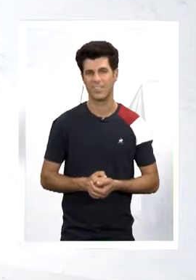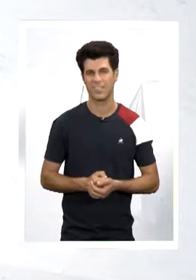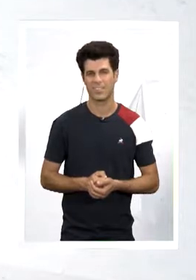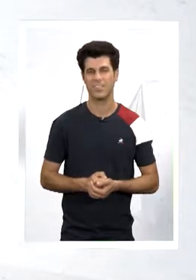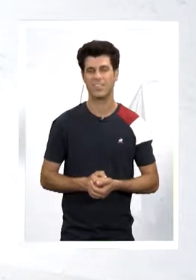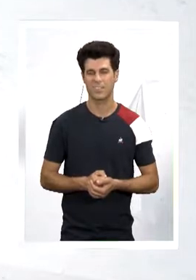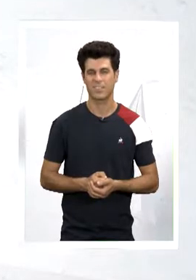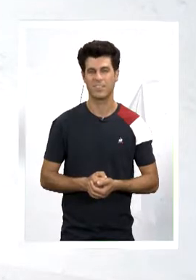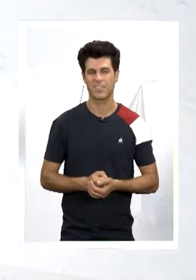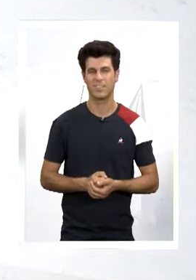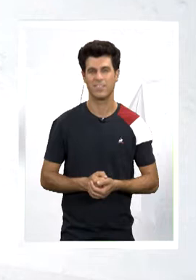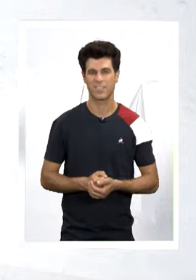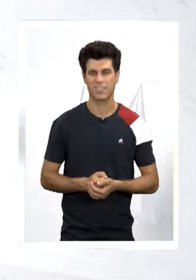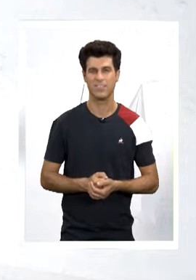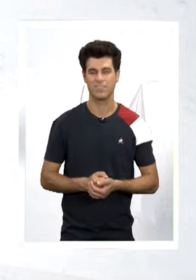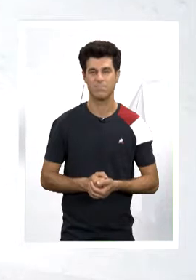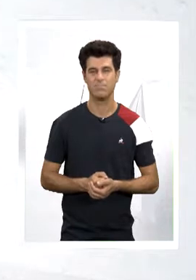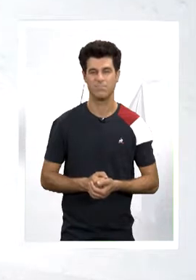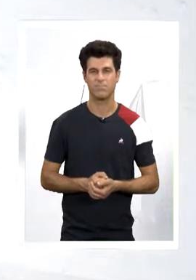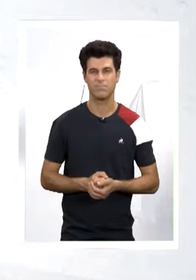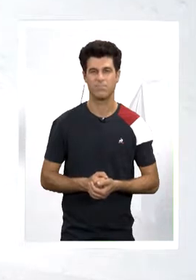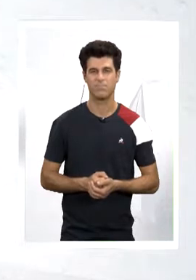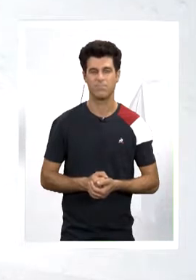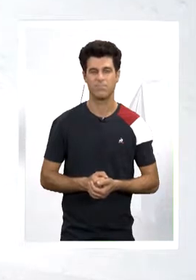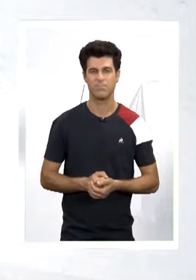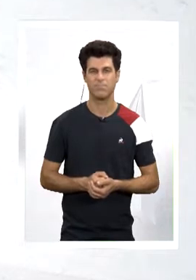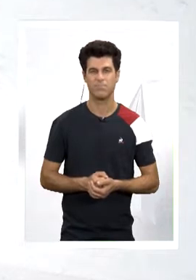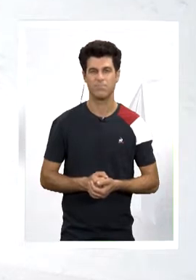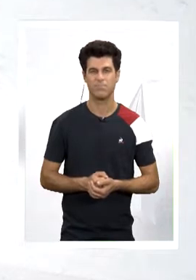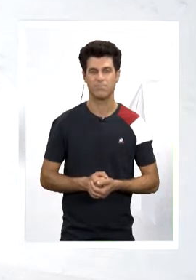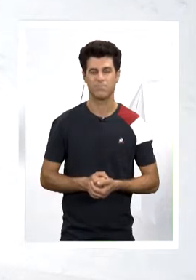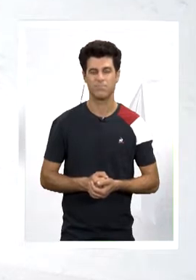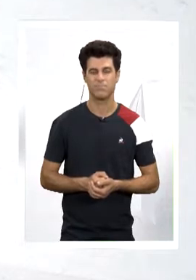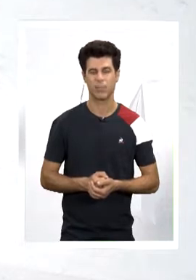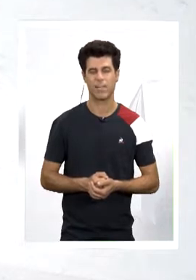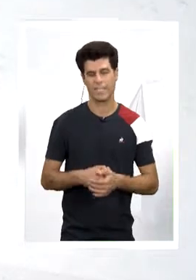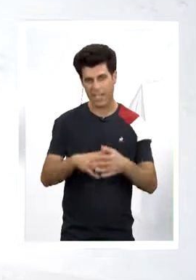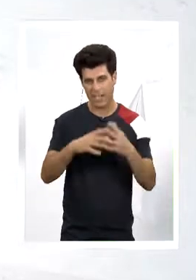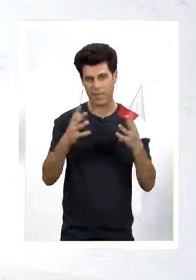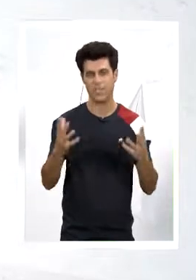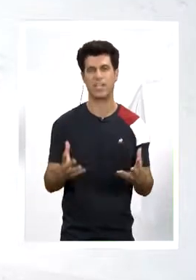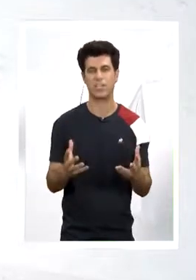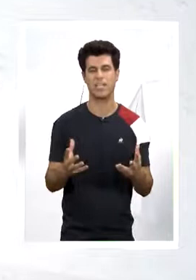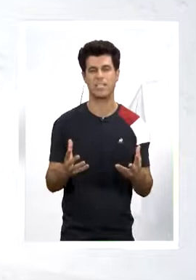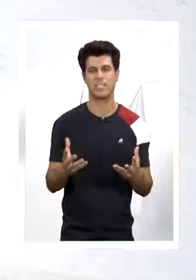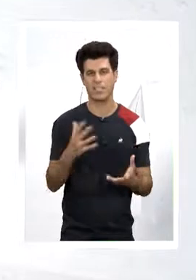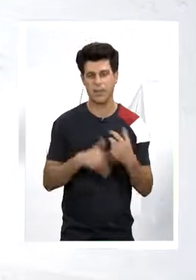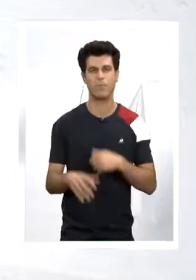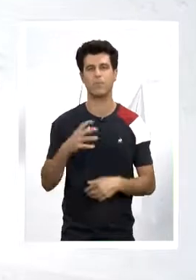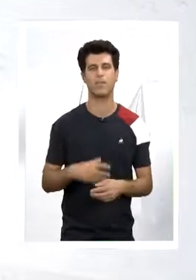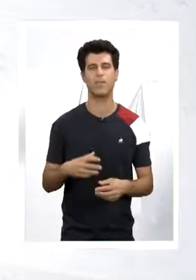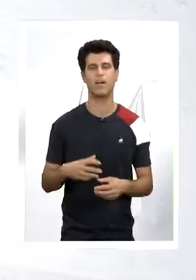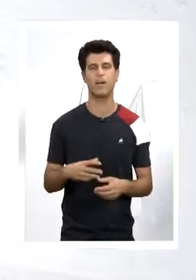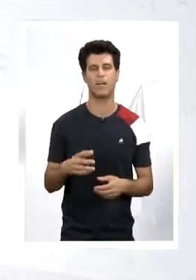כבר שלא חיים איתנו, חלק נספו בשואה, אפשר ללמד המון המון דברים תוך כדי זה. זאת אומרת, דרך הבנייה של העץ הזה, אתם